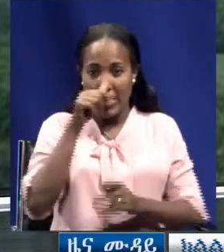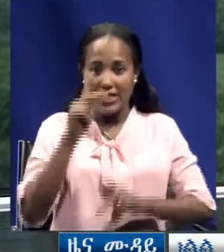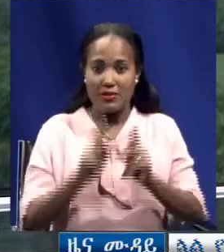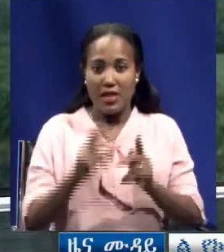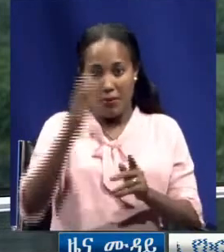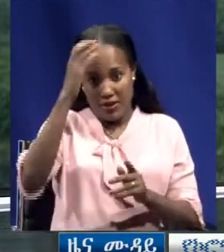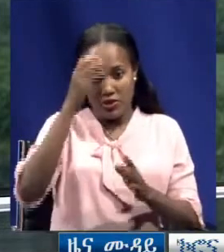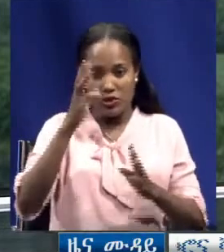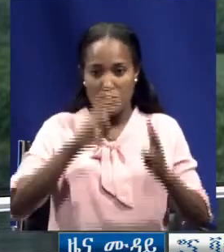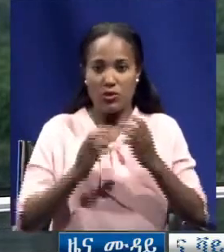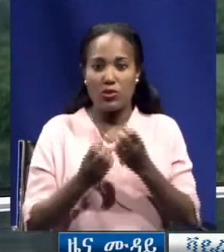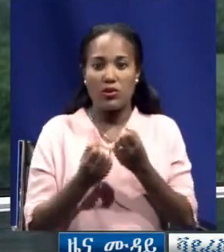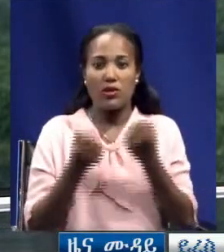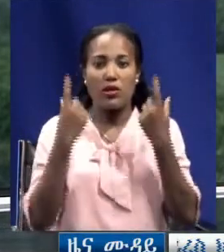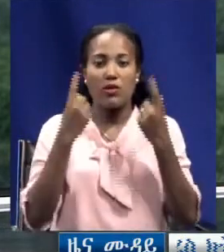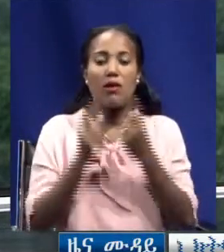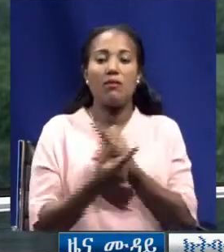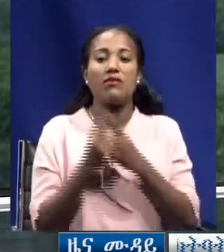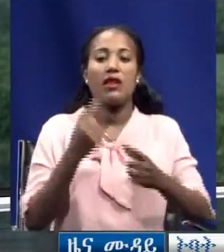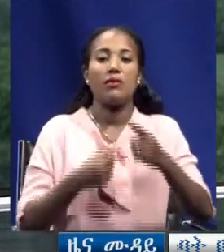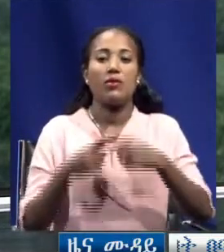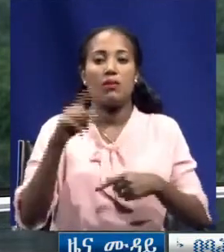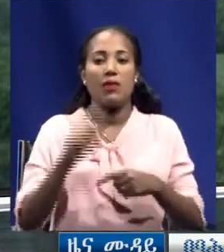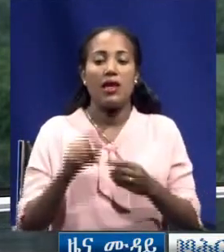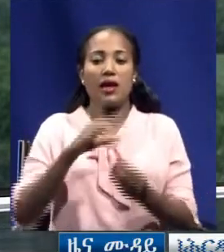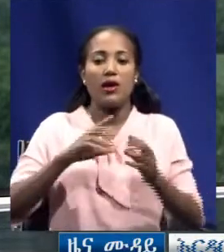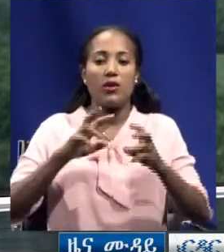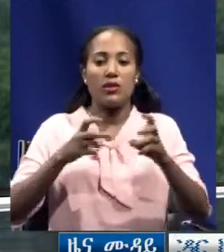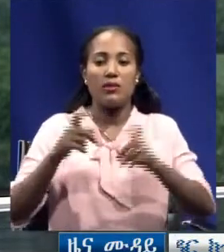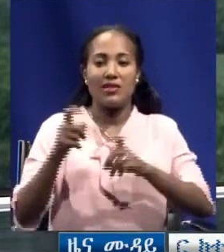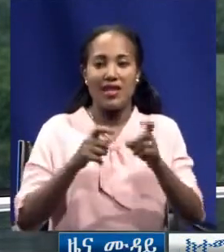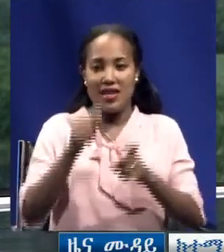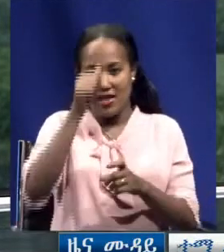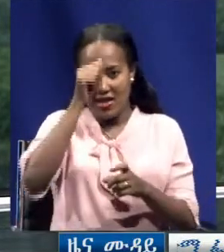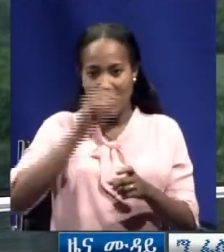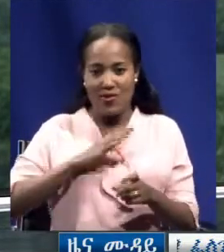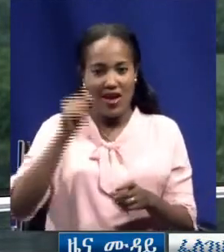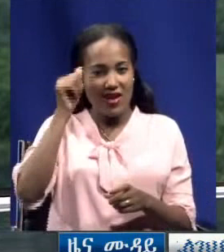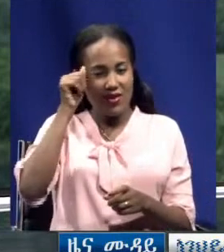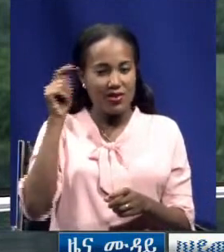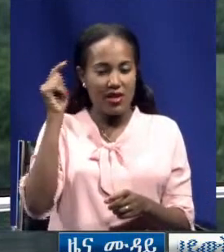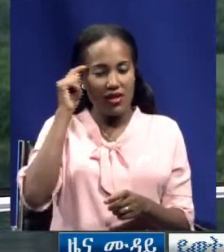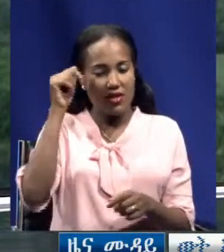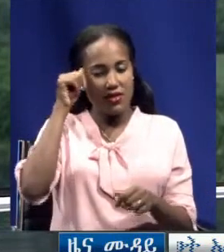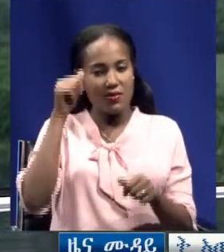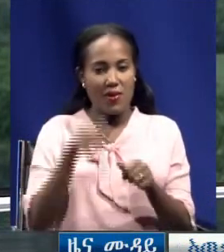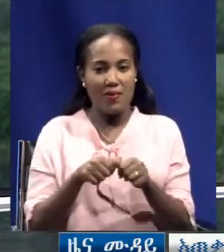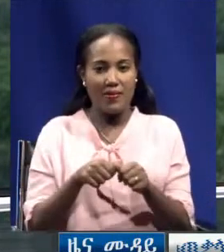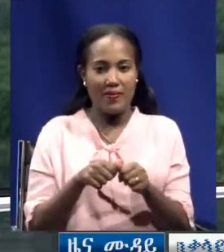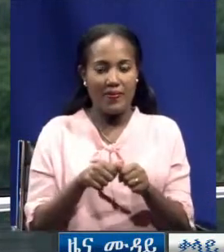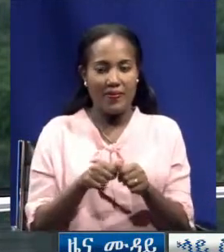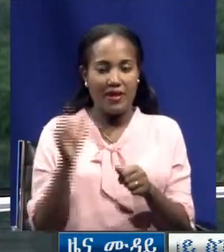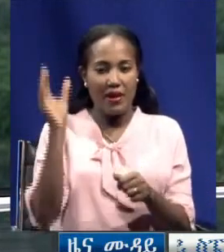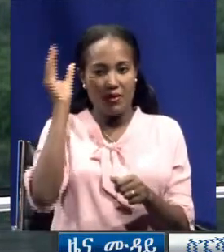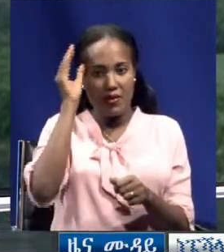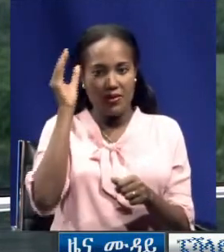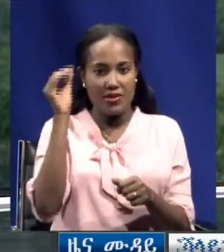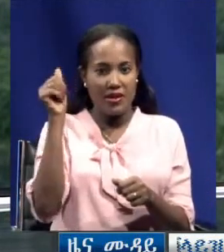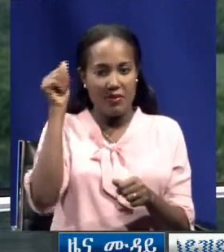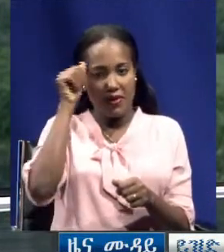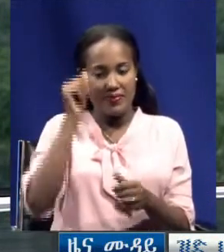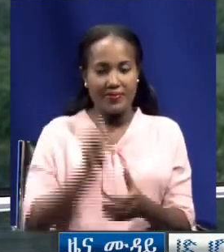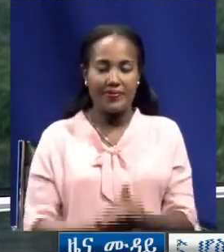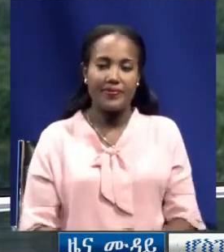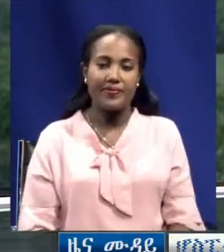መንግስት ችግሩን ተረድተው መፍትሄ ሊያመጡ እንደሚገባ የክልሉ ርዕሰ መስተዳደር አገኘሁ ተሻገር አሳስበዋል። ሀብተ ጊዮርጊስ አበይ ተጨማሪ